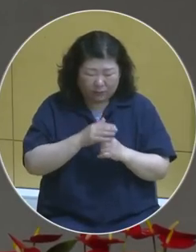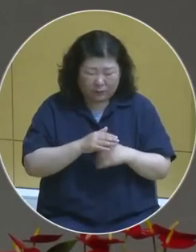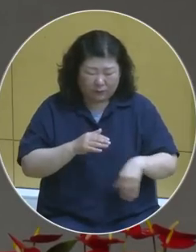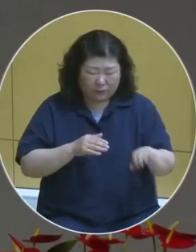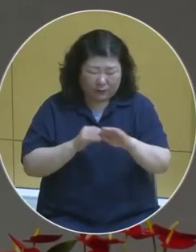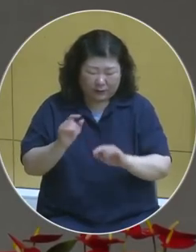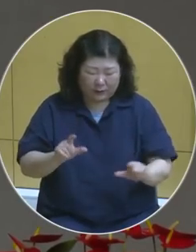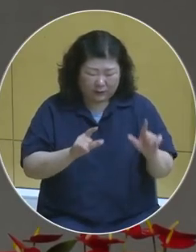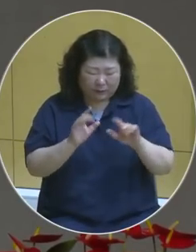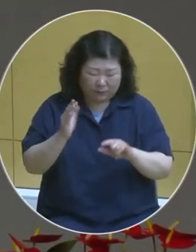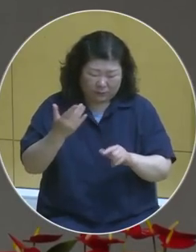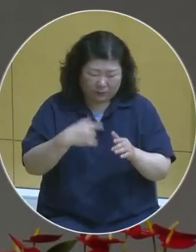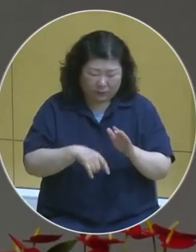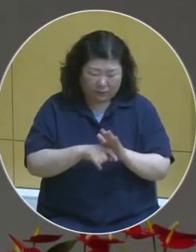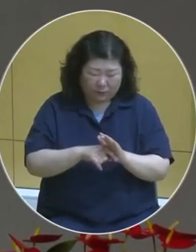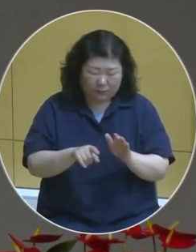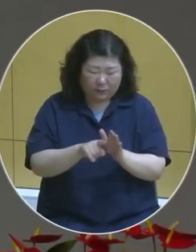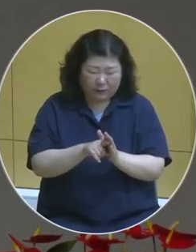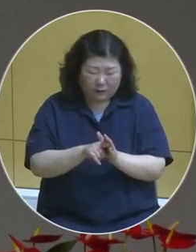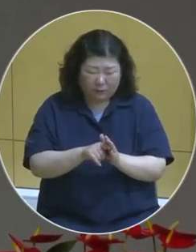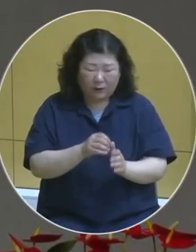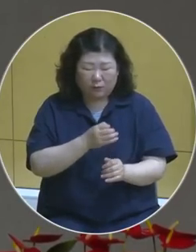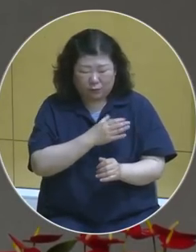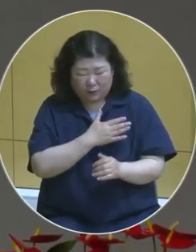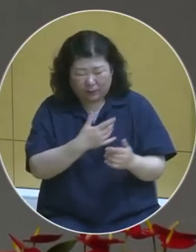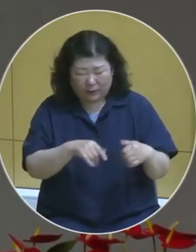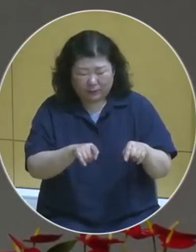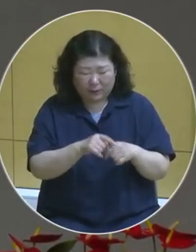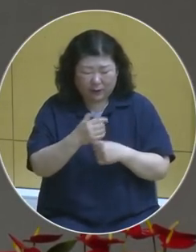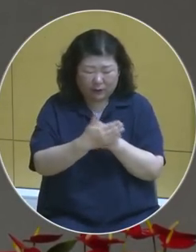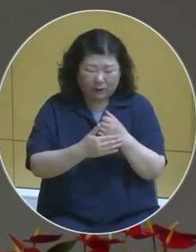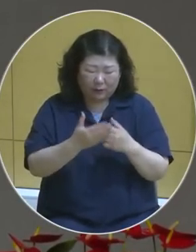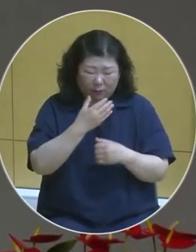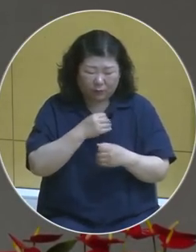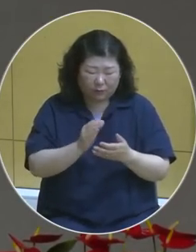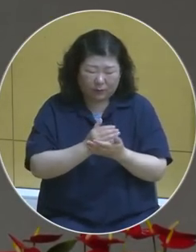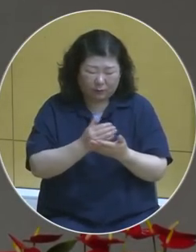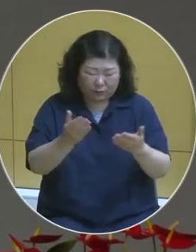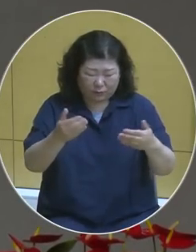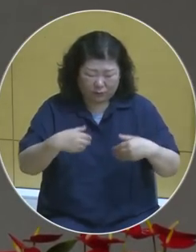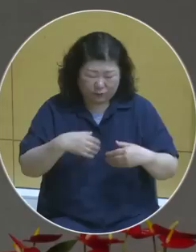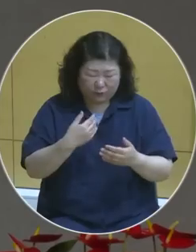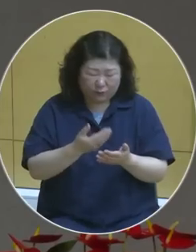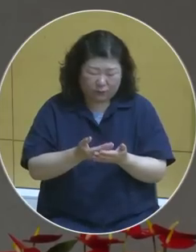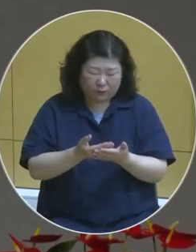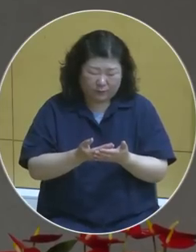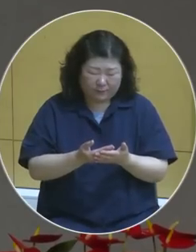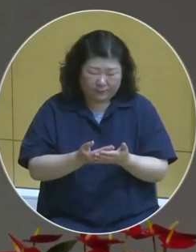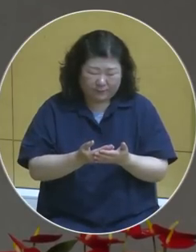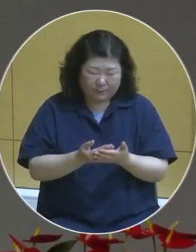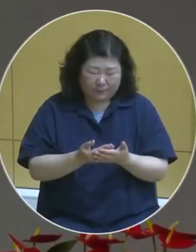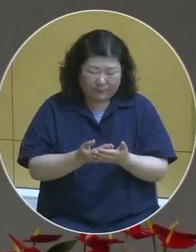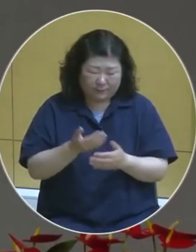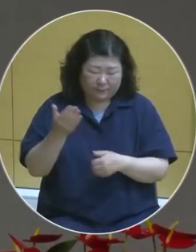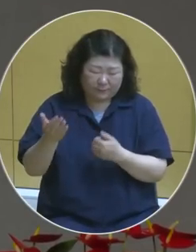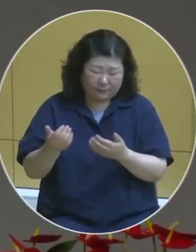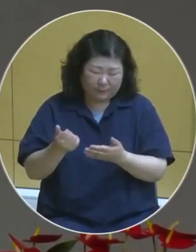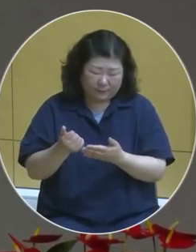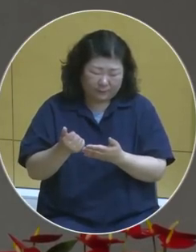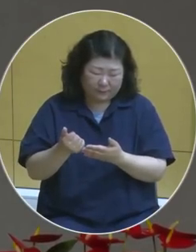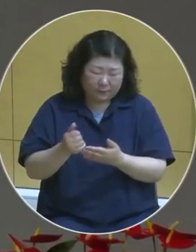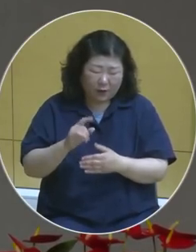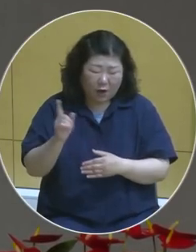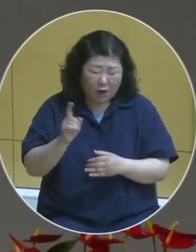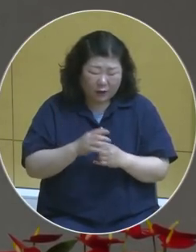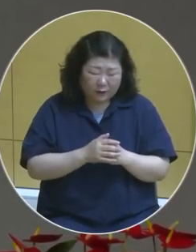삶이 될 수 있도록 믿음의 부요함과 함께 은혜와 복을 베풀어 주시옵소서. 하나님